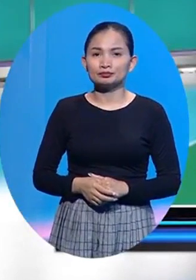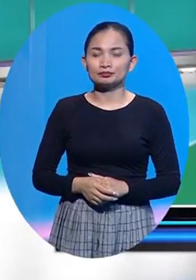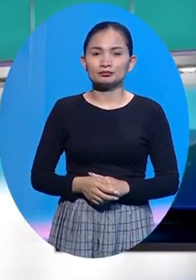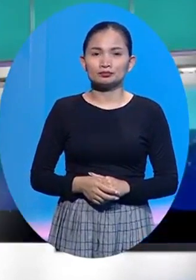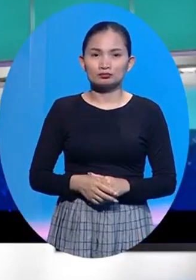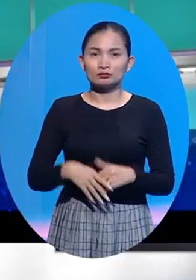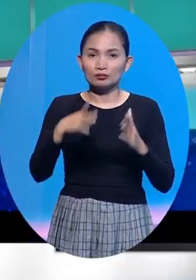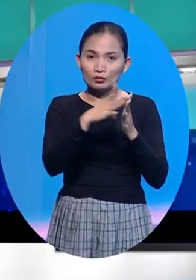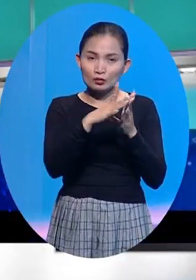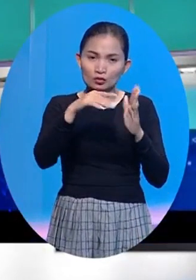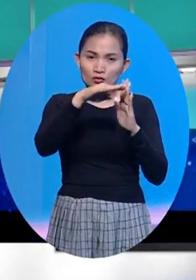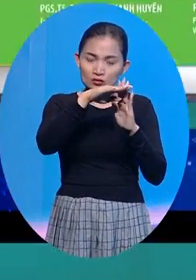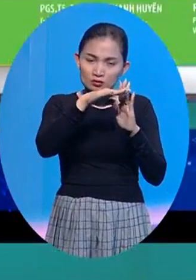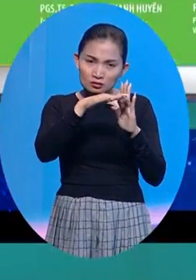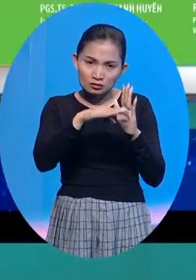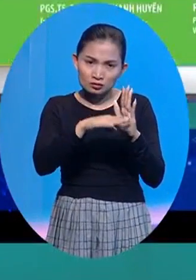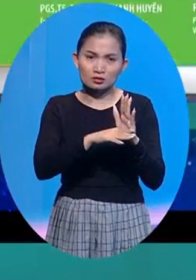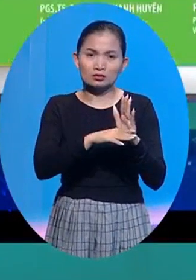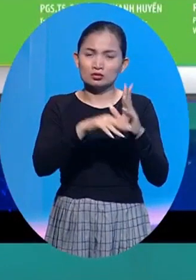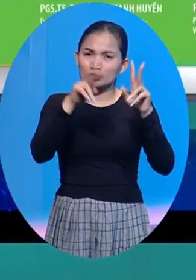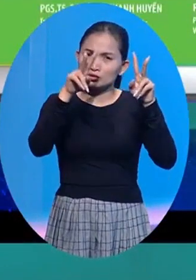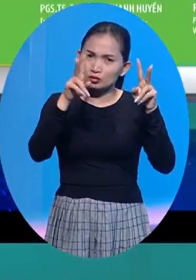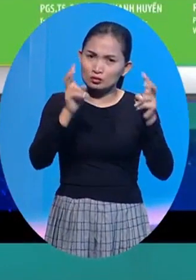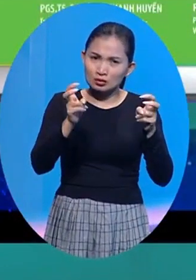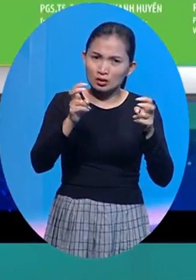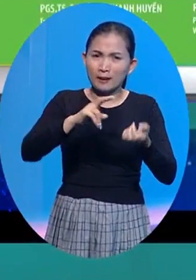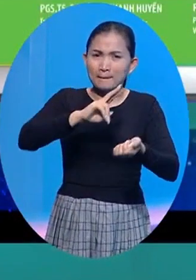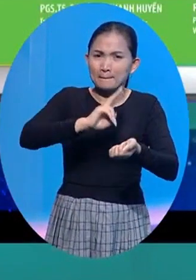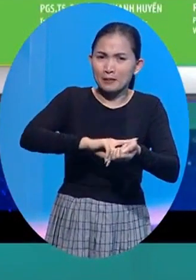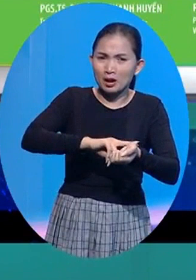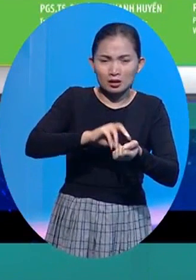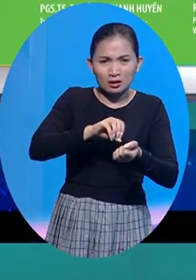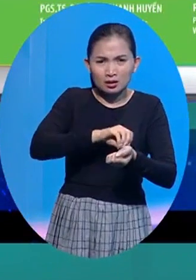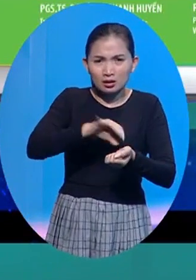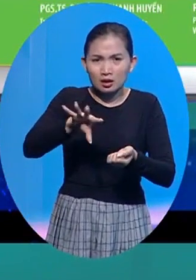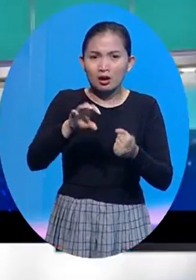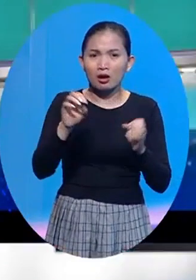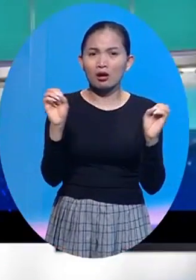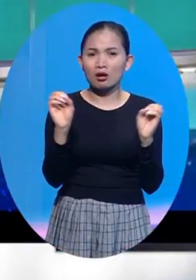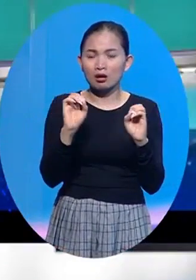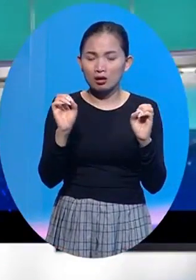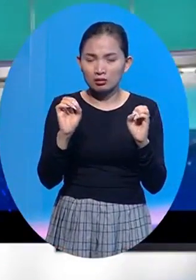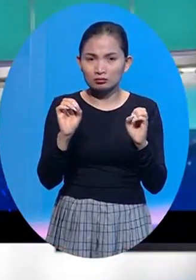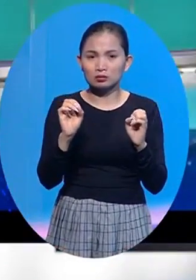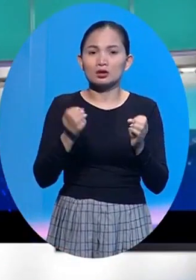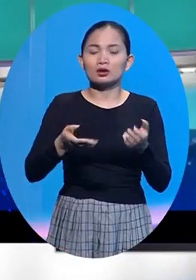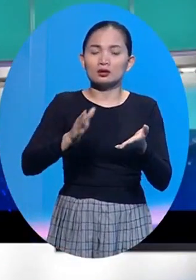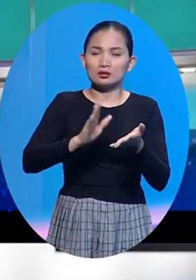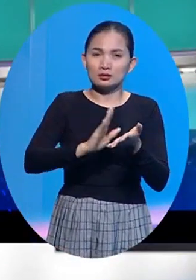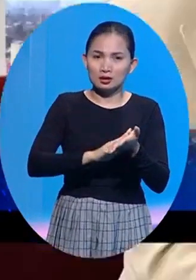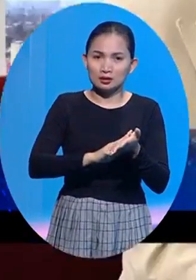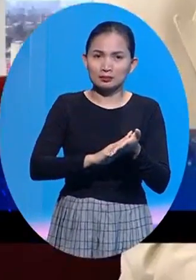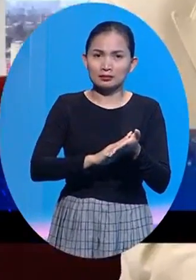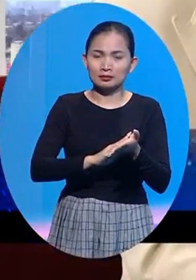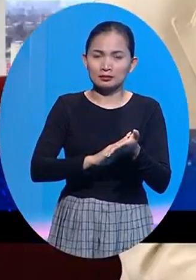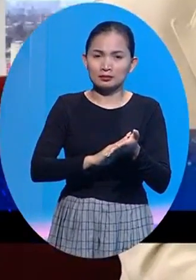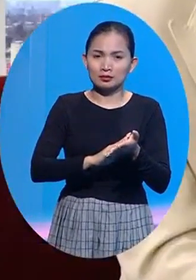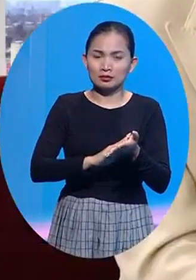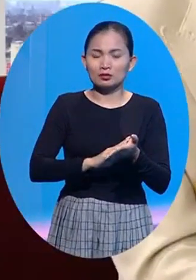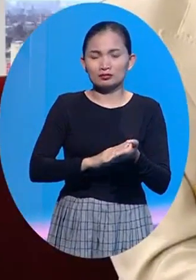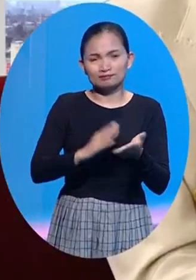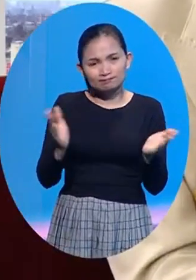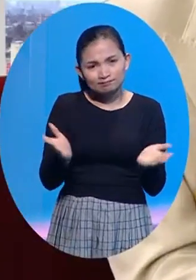Nội dung chương trình xoay quanh các chủ đề về xu hướng các bệnh không lây nhiễm hiện nay ở người Việt, vai trò của các nhóm hỗ trợ để khuyến khích lối sống năng động và dinh dưỡng